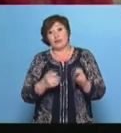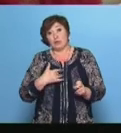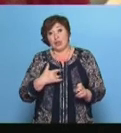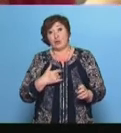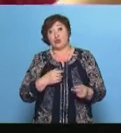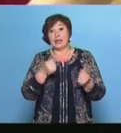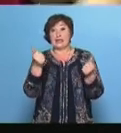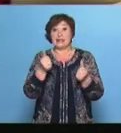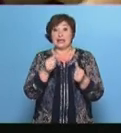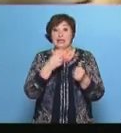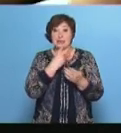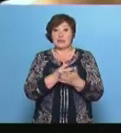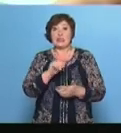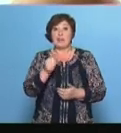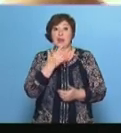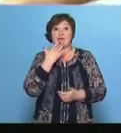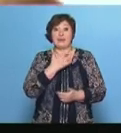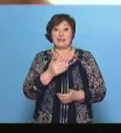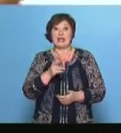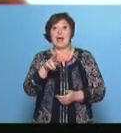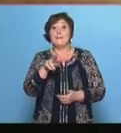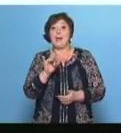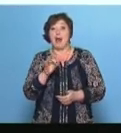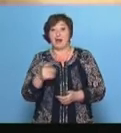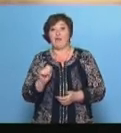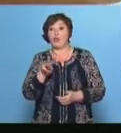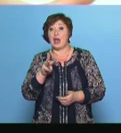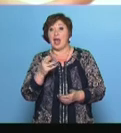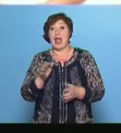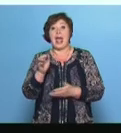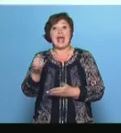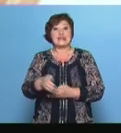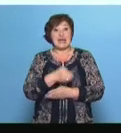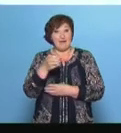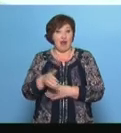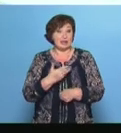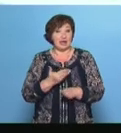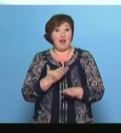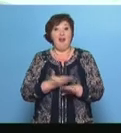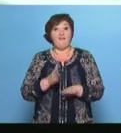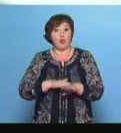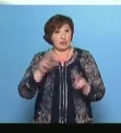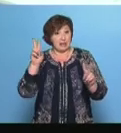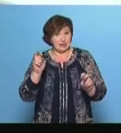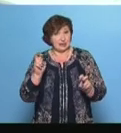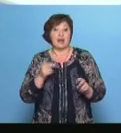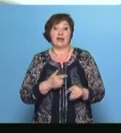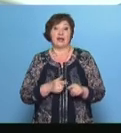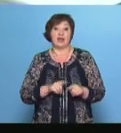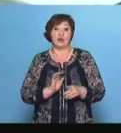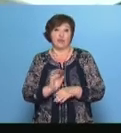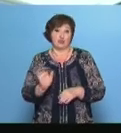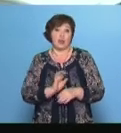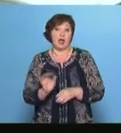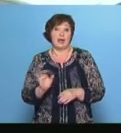изобразила первый советский паровой экскаватор. Вот экскаватор «Воткинец», который был выпущен. Не